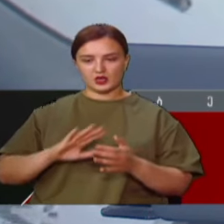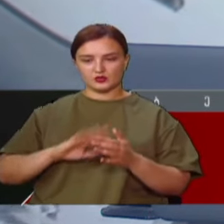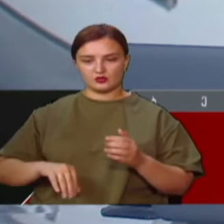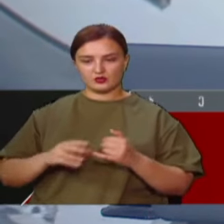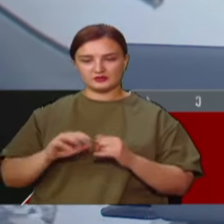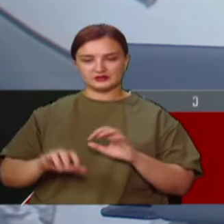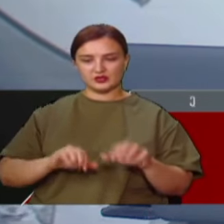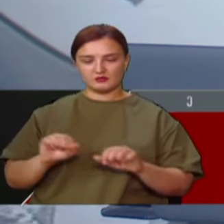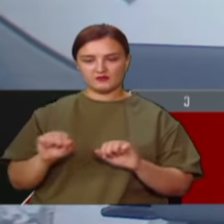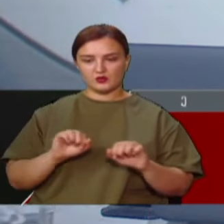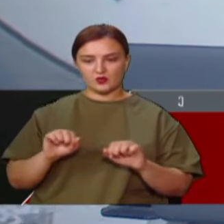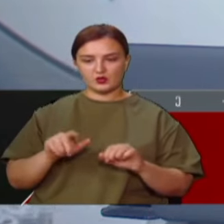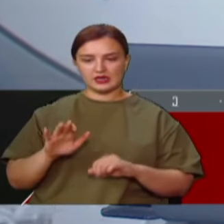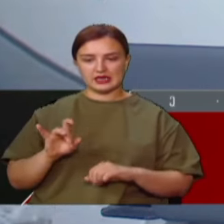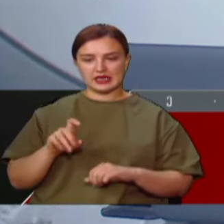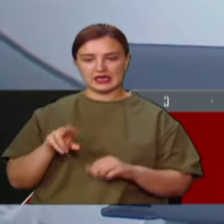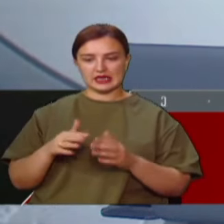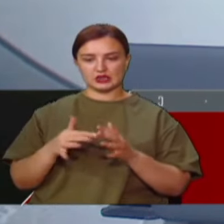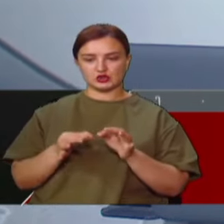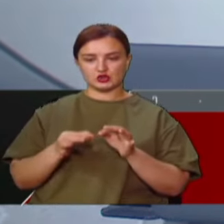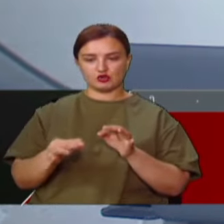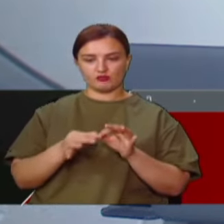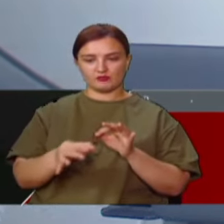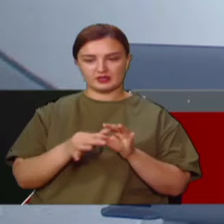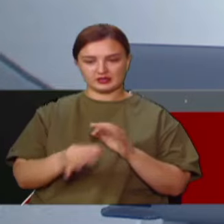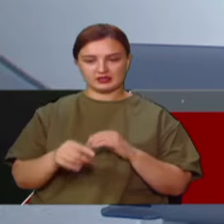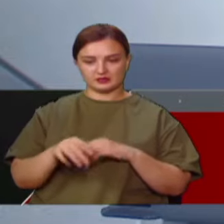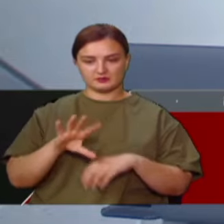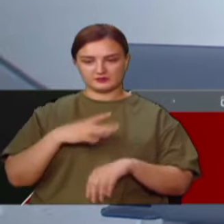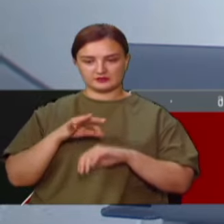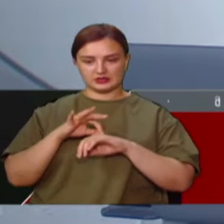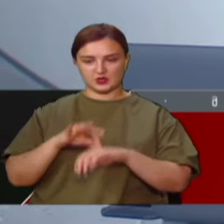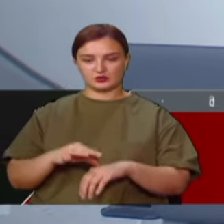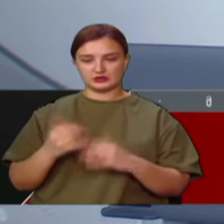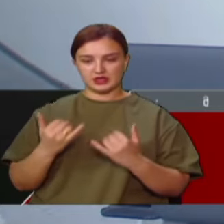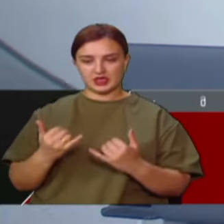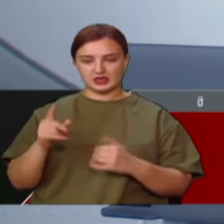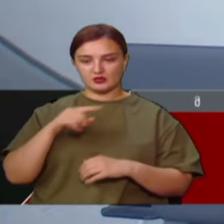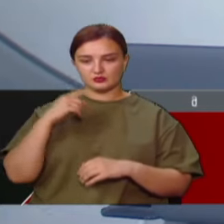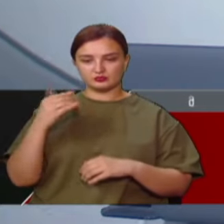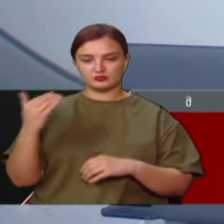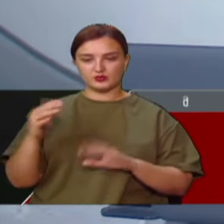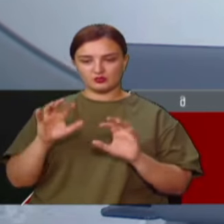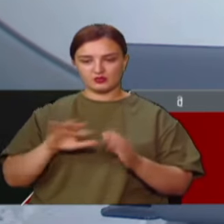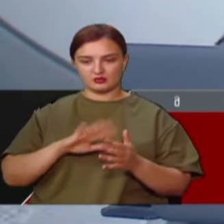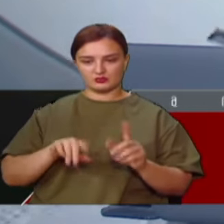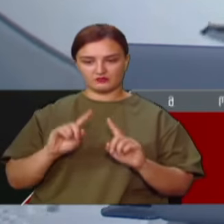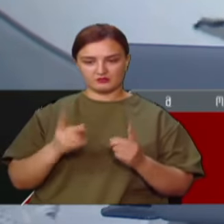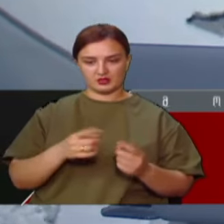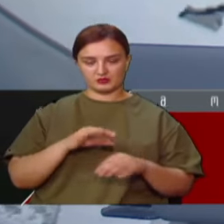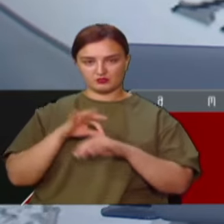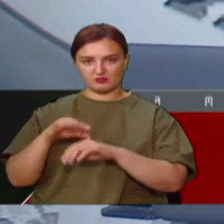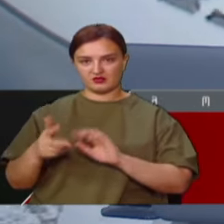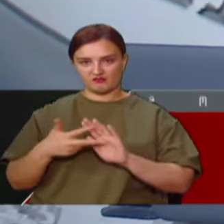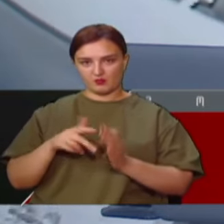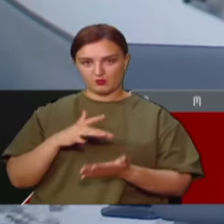ხასთან ქარელისა და გორის მუნიციპალიტეტების სოფლების და გრემის ხევთან განახორციელეს. ამ დრომდე დე-ფაქტო რეჟიმის უკანონო პატიმრობაში საქართველოს 8